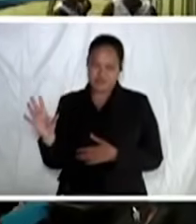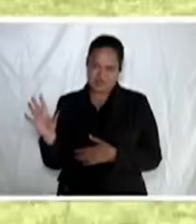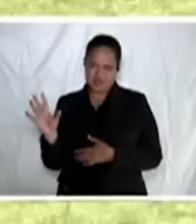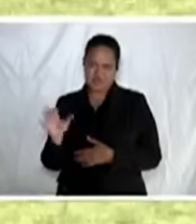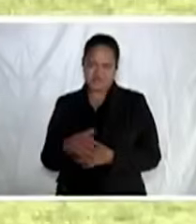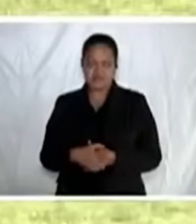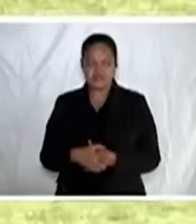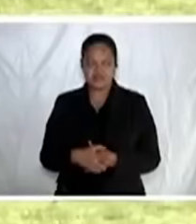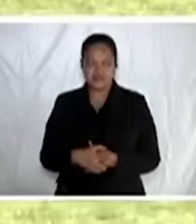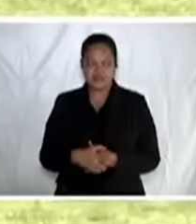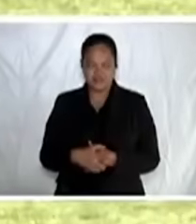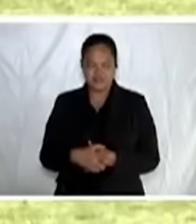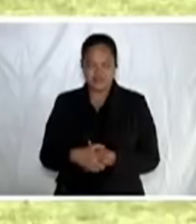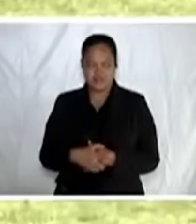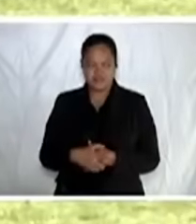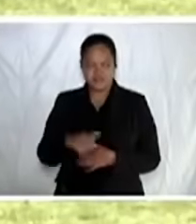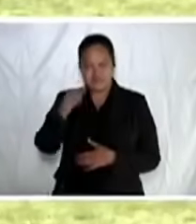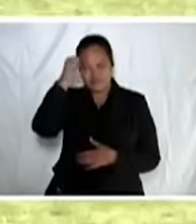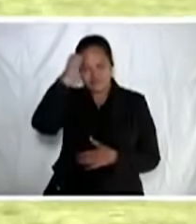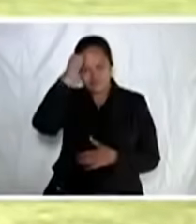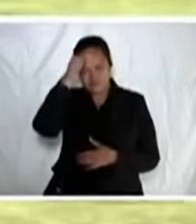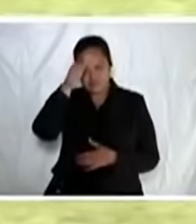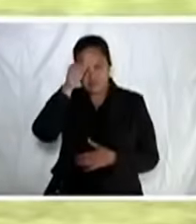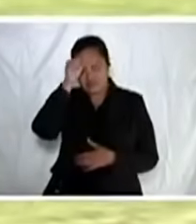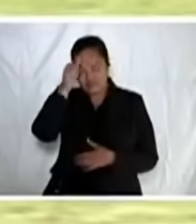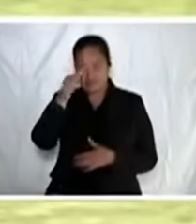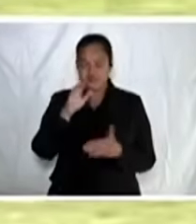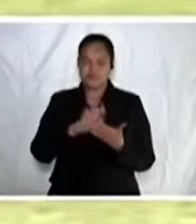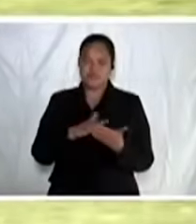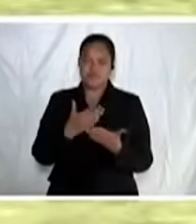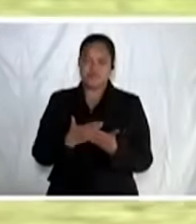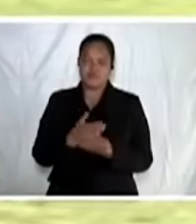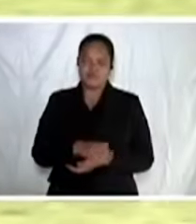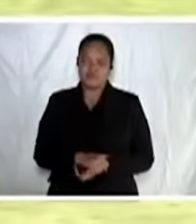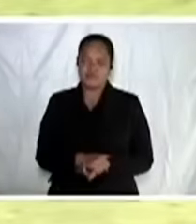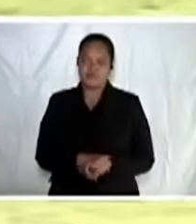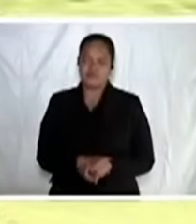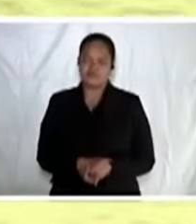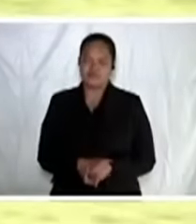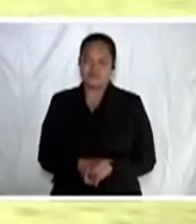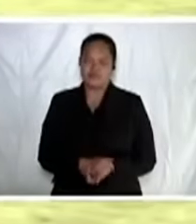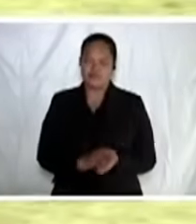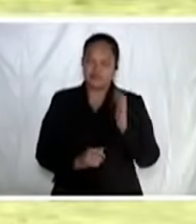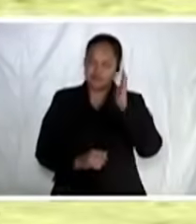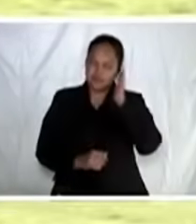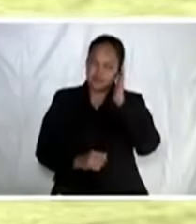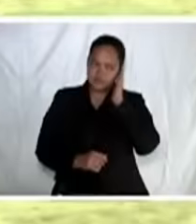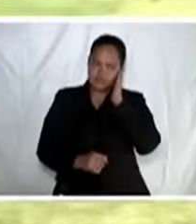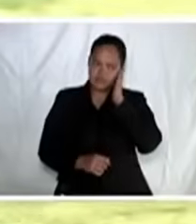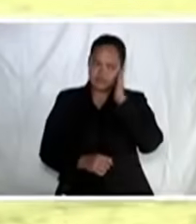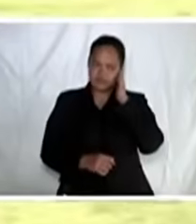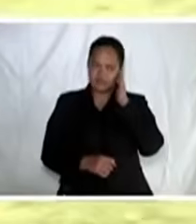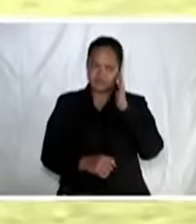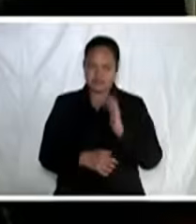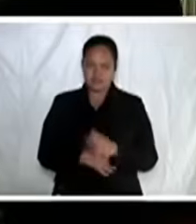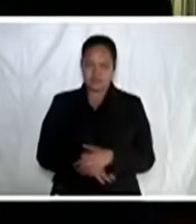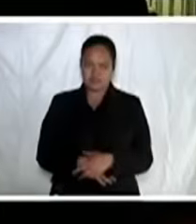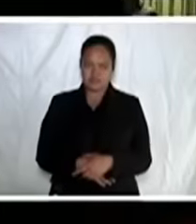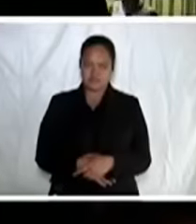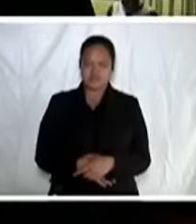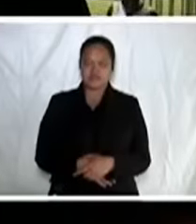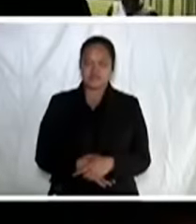एक ऐसा ऐतिहासिक दिन जब हम अपने आप से भी वादा करते हैं कि हम अपने वतन के लिए अपना सब